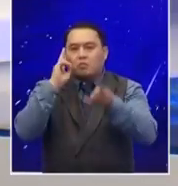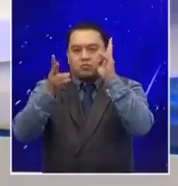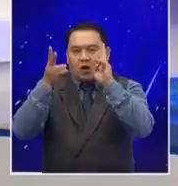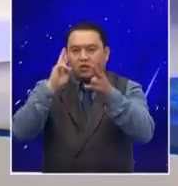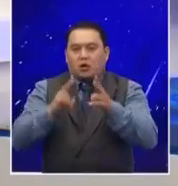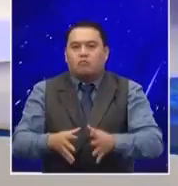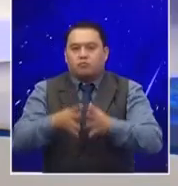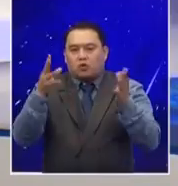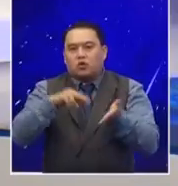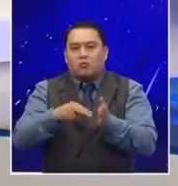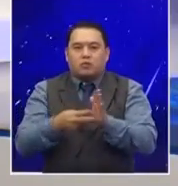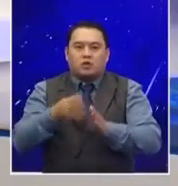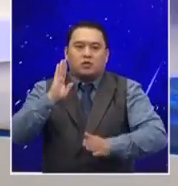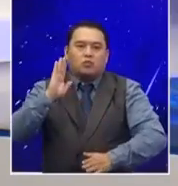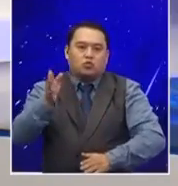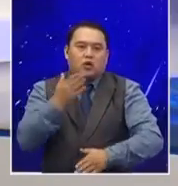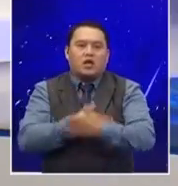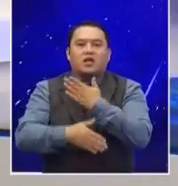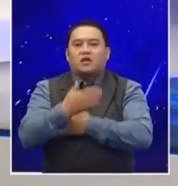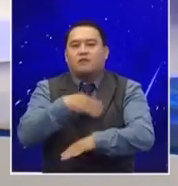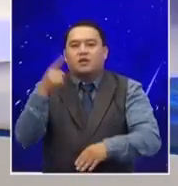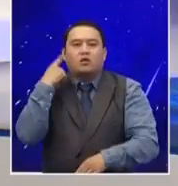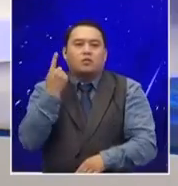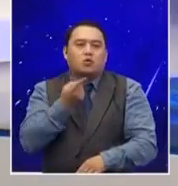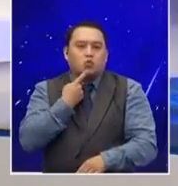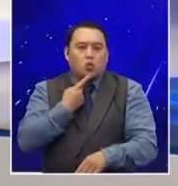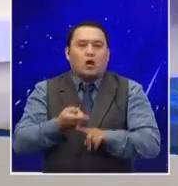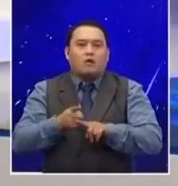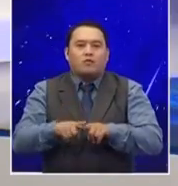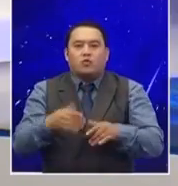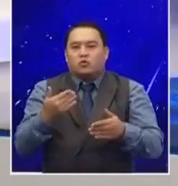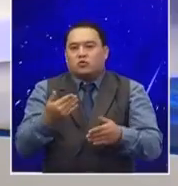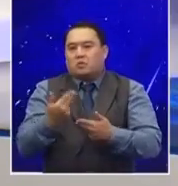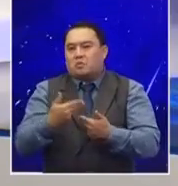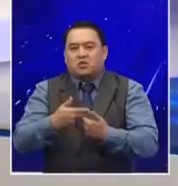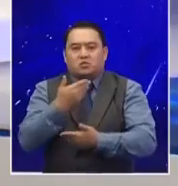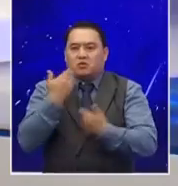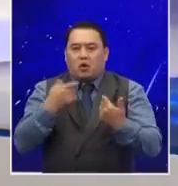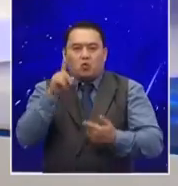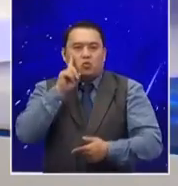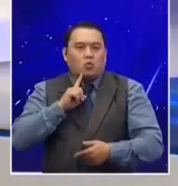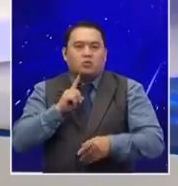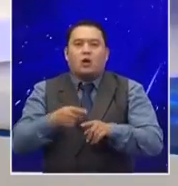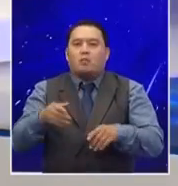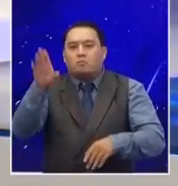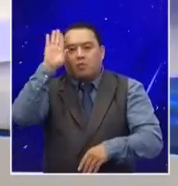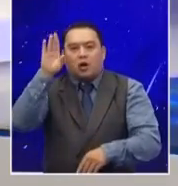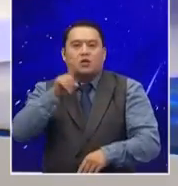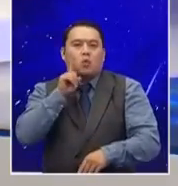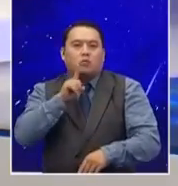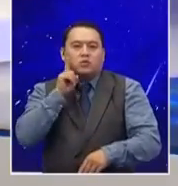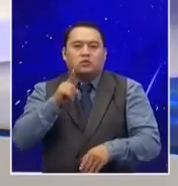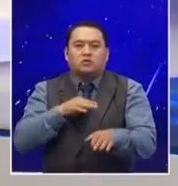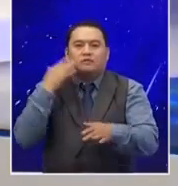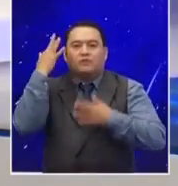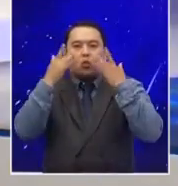парикмахера Санжара Шаяхмета большие планы на будущее, и инвалидность, по слуху, для него не помеха. Как молодому парню удалось реализовать